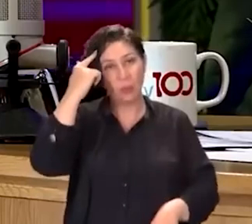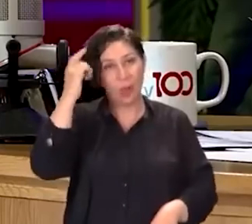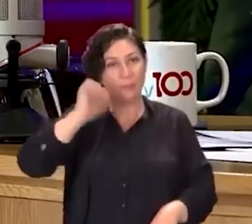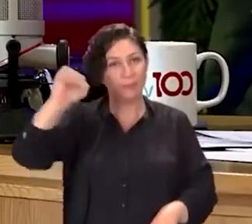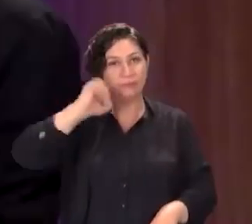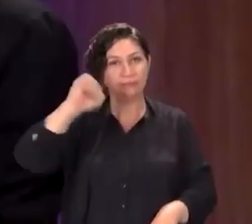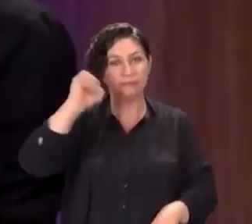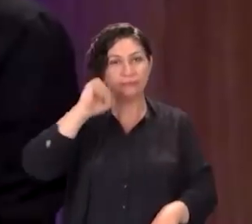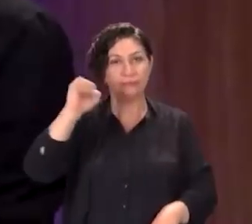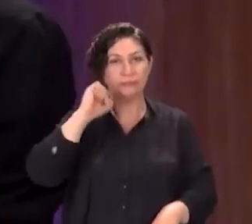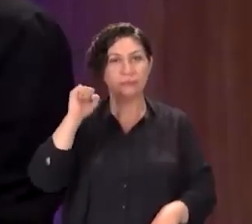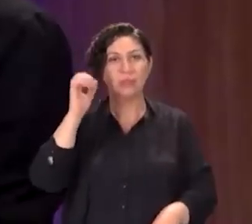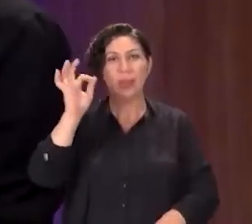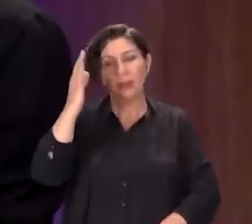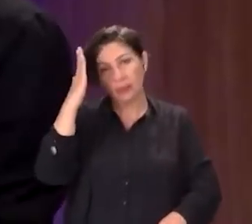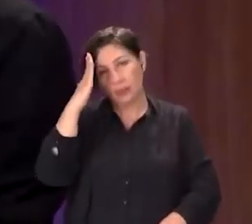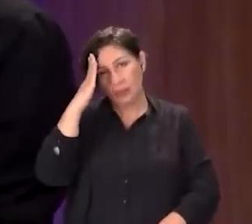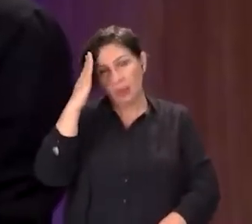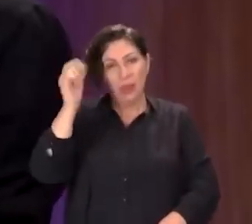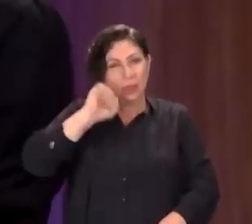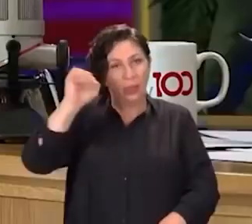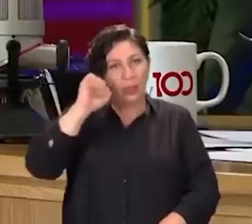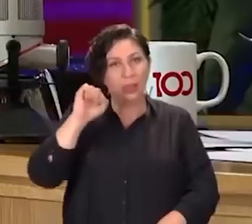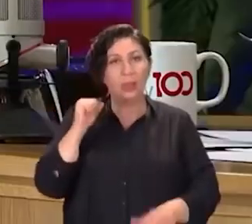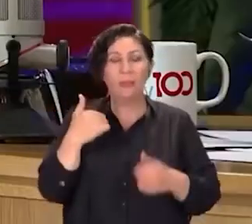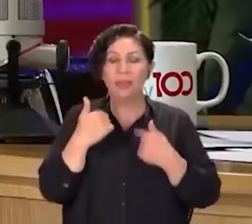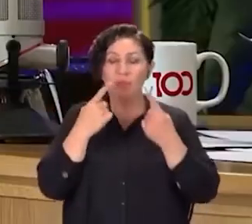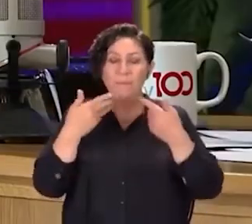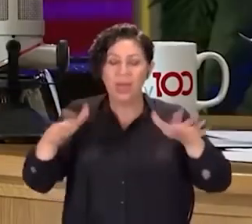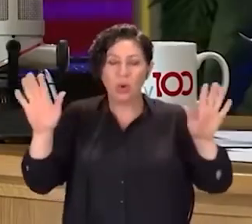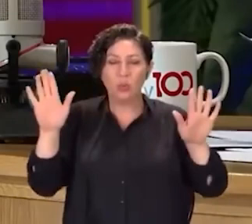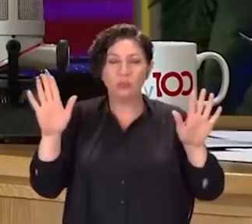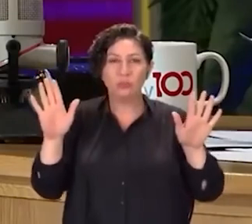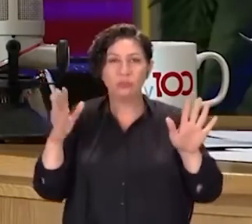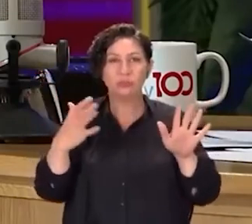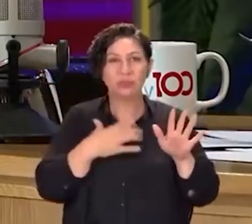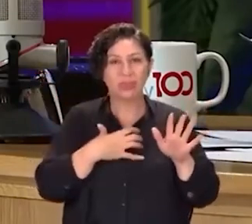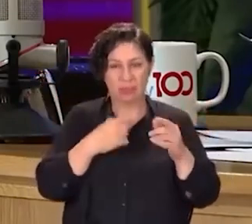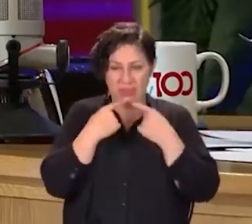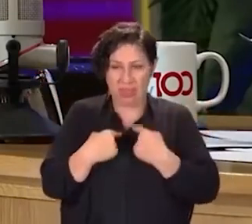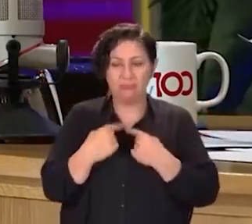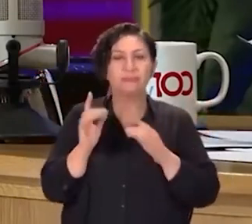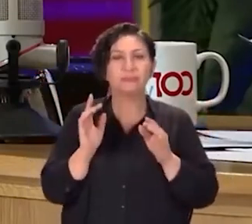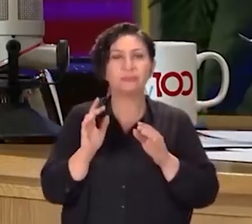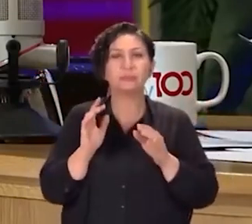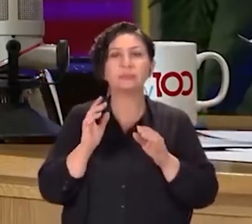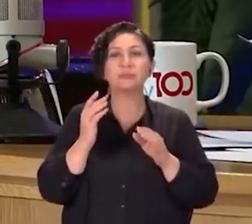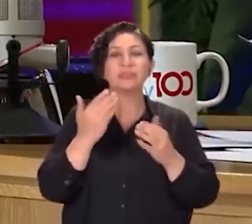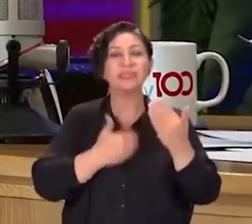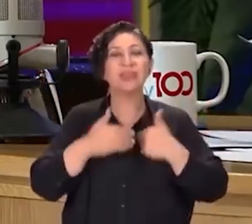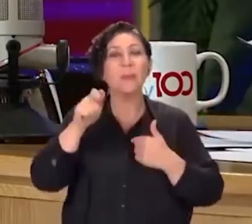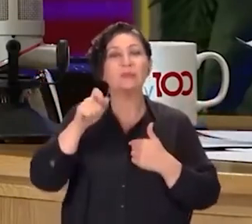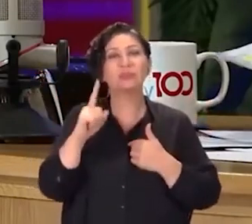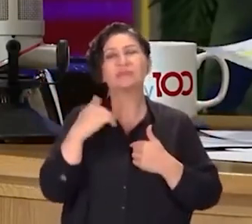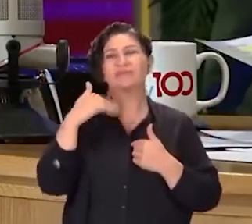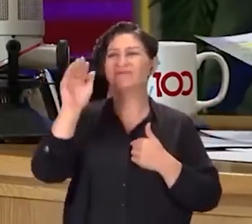ağrıyordu. Devamlı buram ağrıyordu. Ben dedim bırakıyorum işi kendime. Sevgili